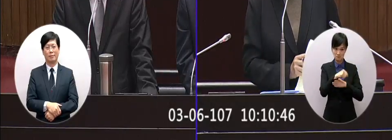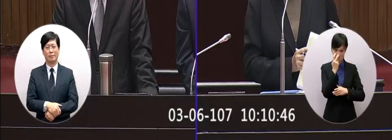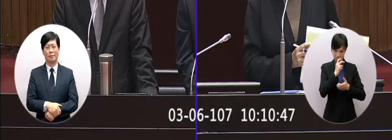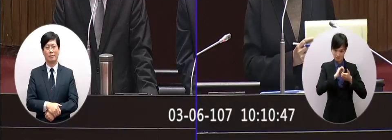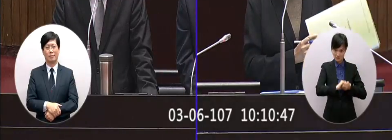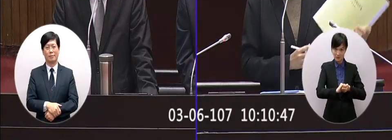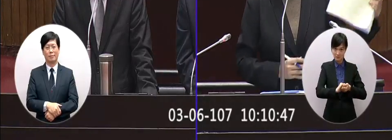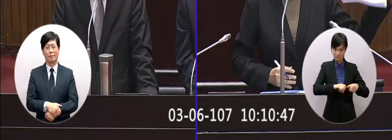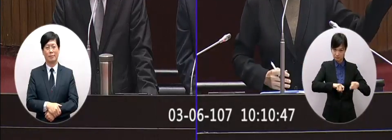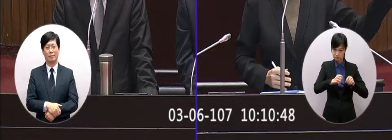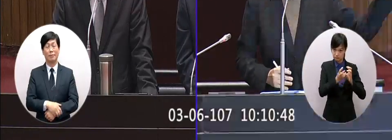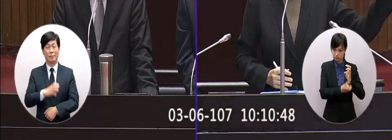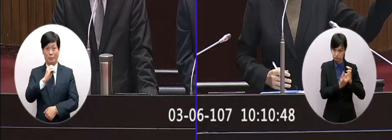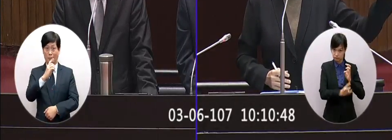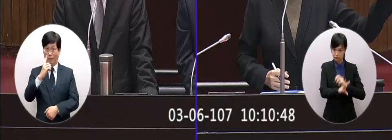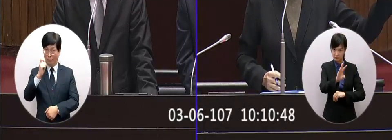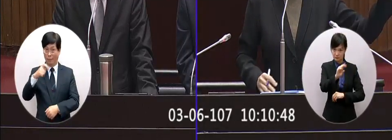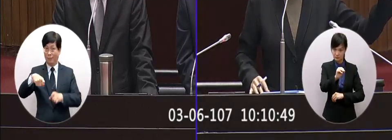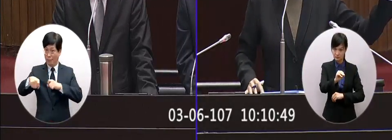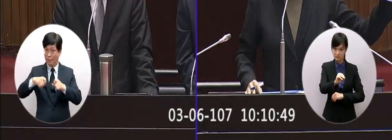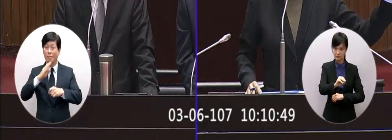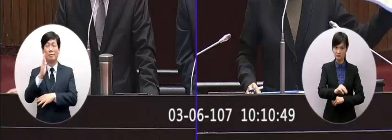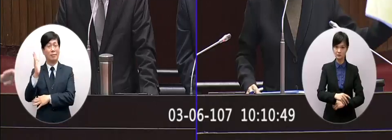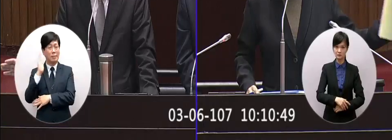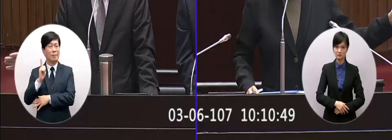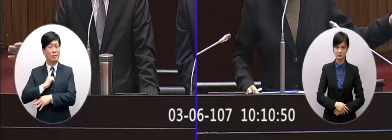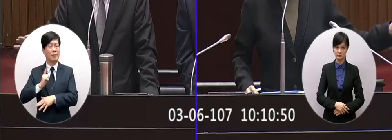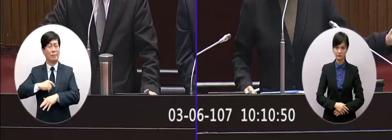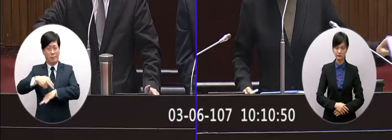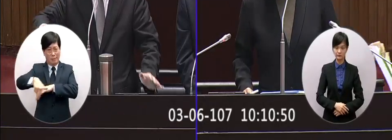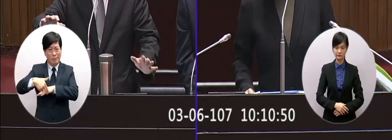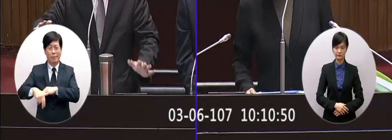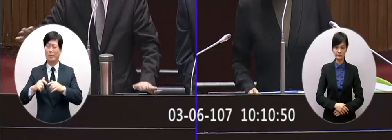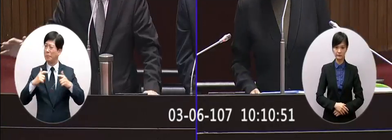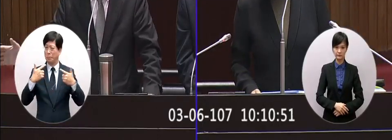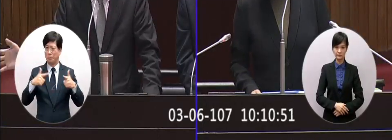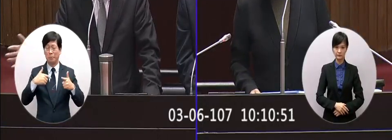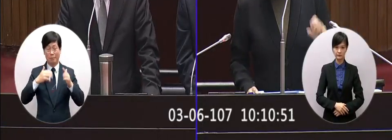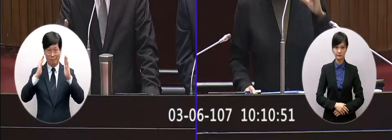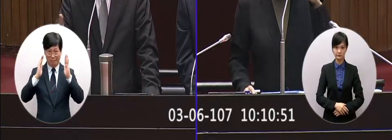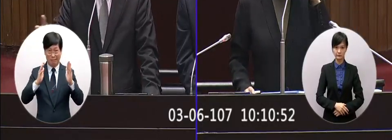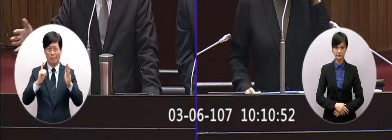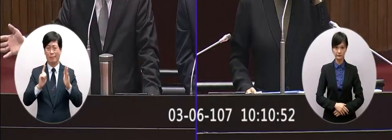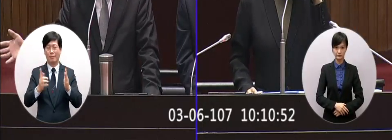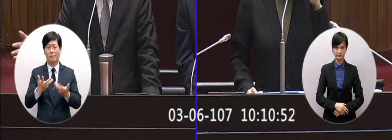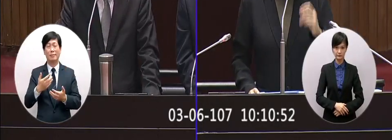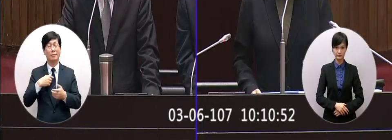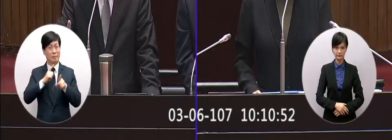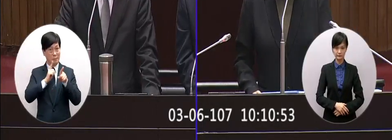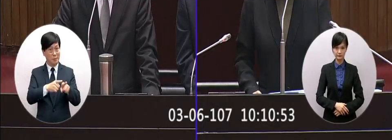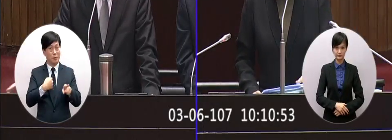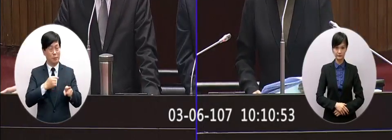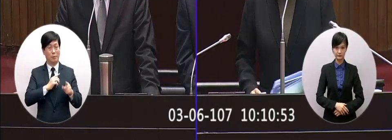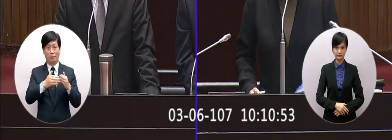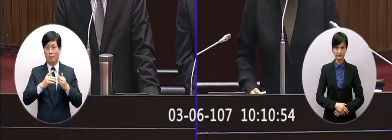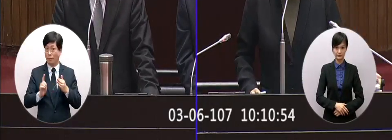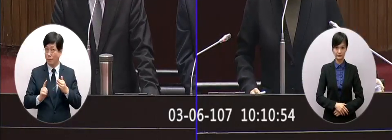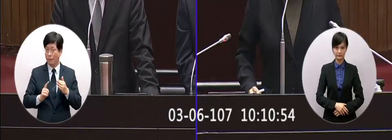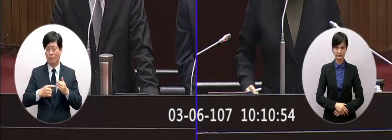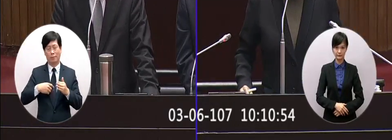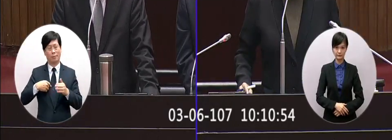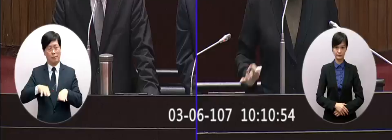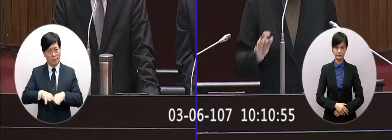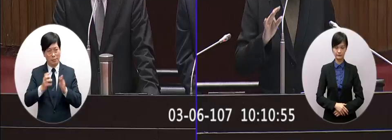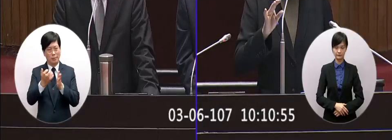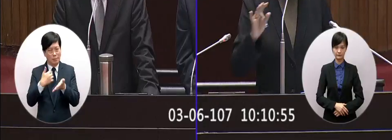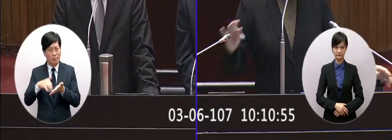没有？ ODA 计划就是政府的政策，我们它不是，它就根据我们的需求，然后来